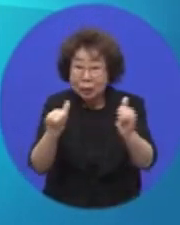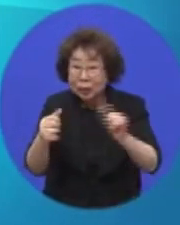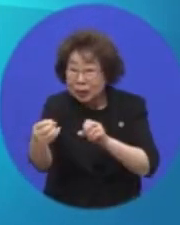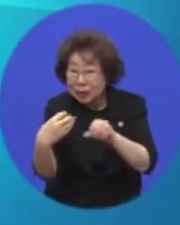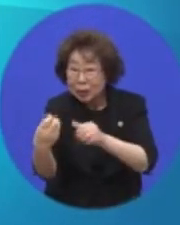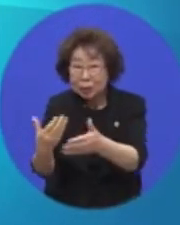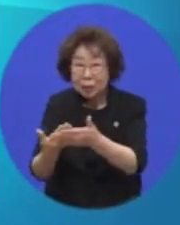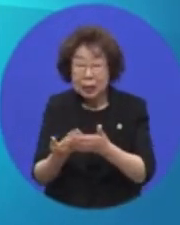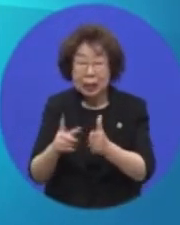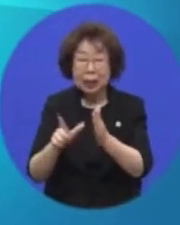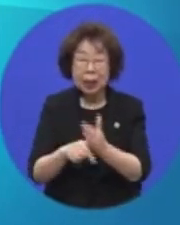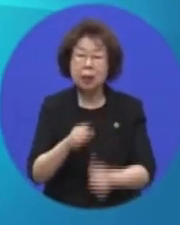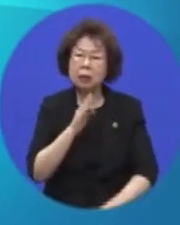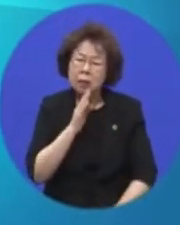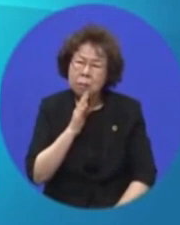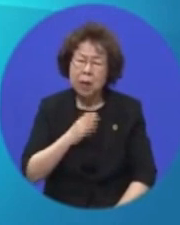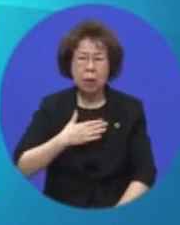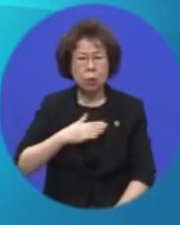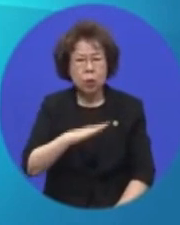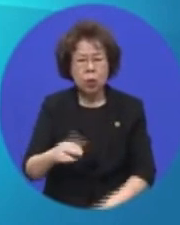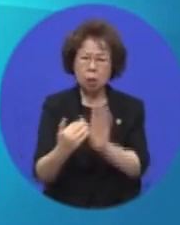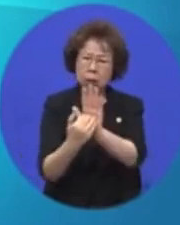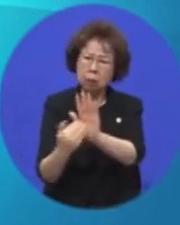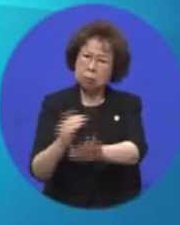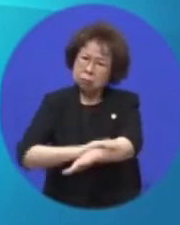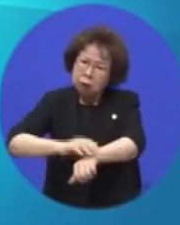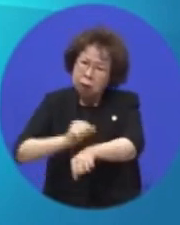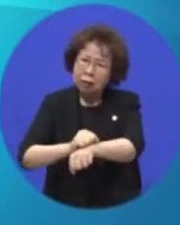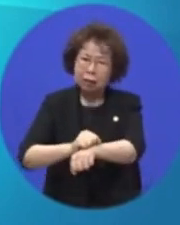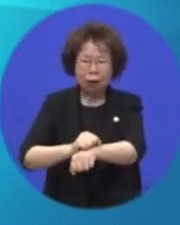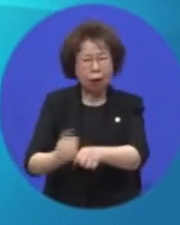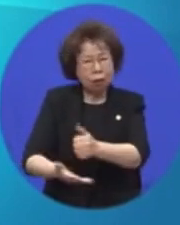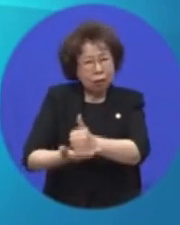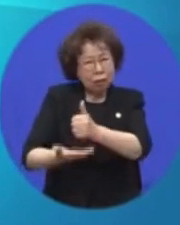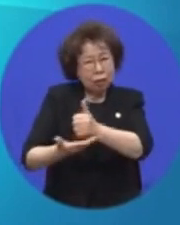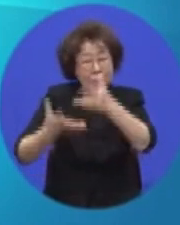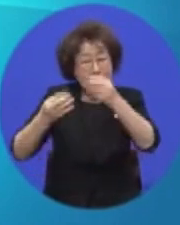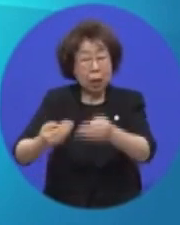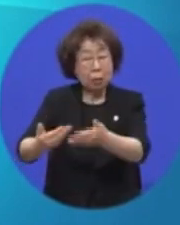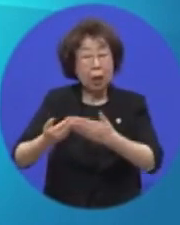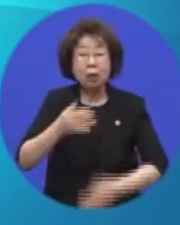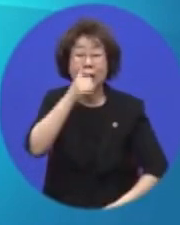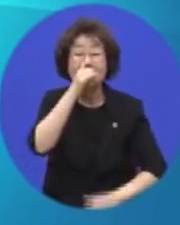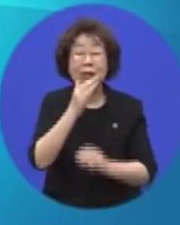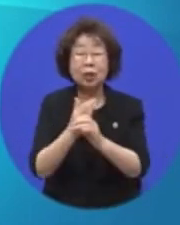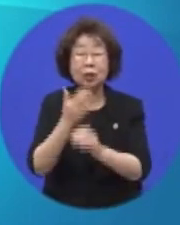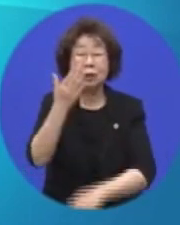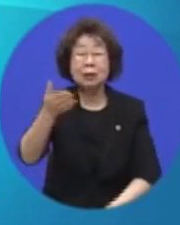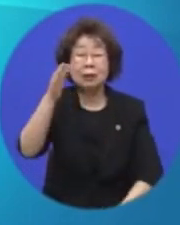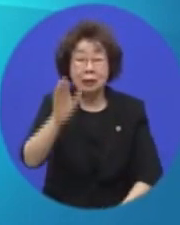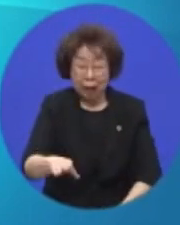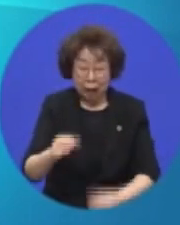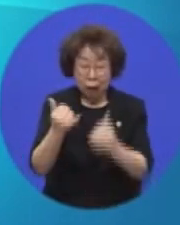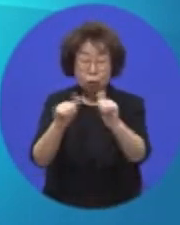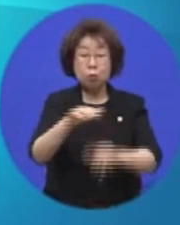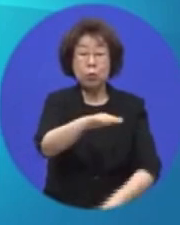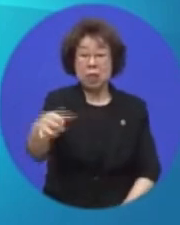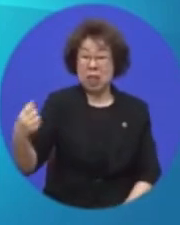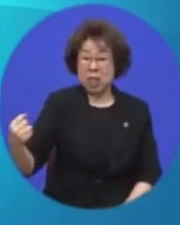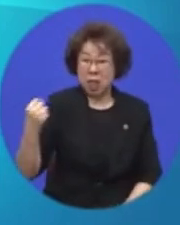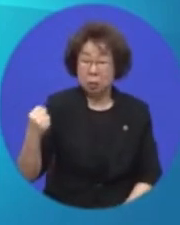만나 보면 아 정말 우리가 대처를 잘 했다 이런 칭찬을 정말 많이 하십니다 그러나 국민들의